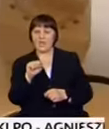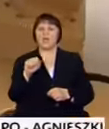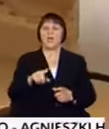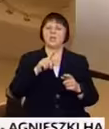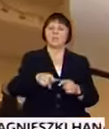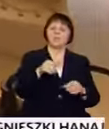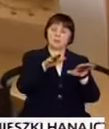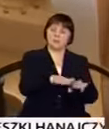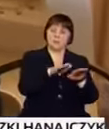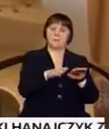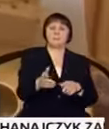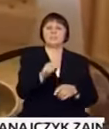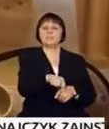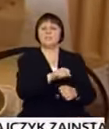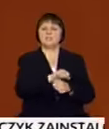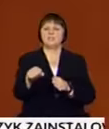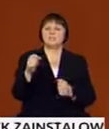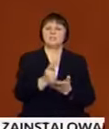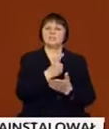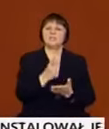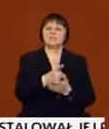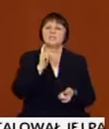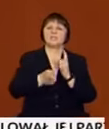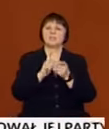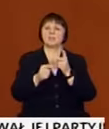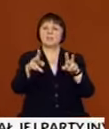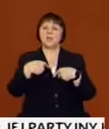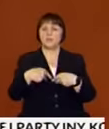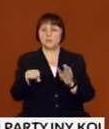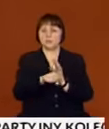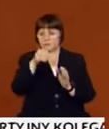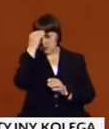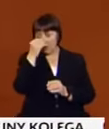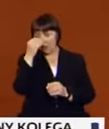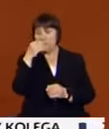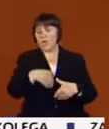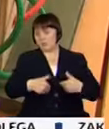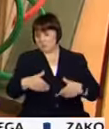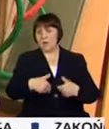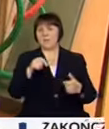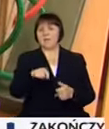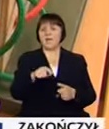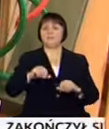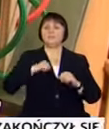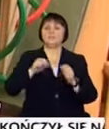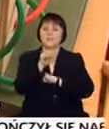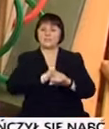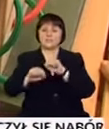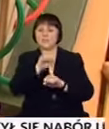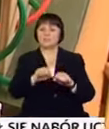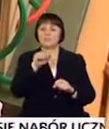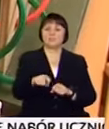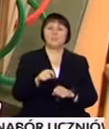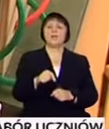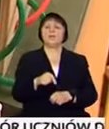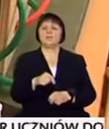na oddziale to dla pacjentów po udarze szansa na szybszy powrót do zdrowia. Rehabilitacja to przede wszystkim regularne treningi motoryczne i